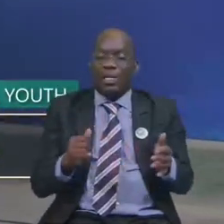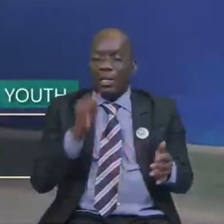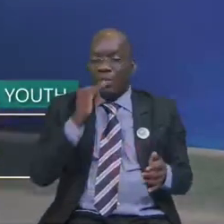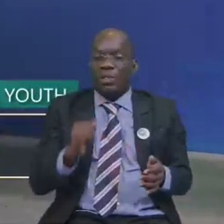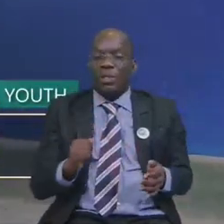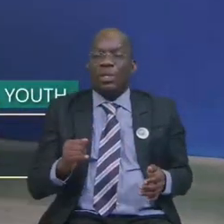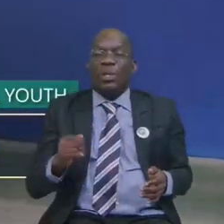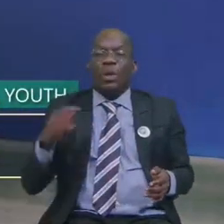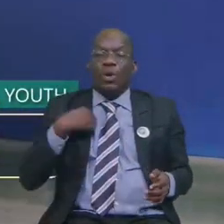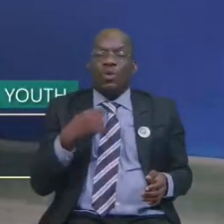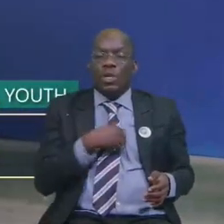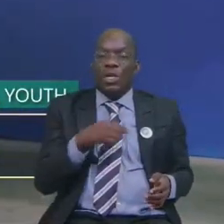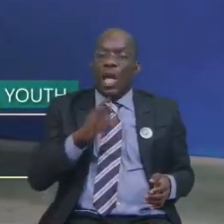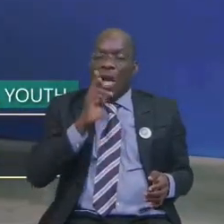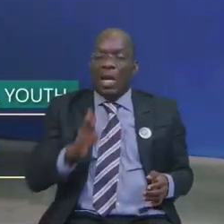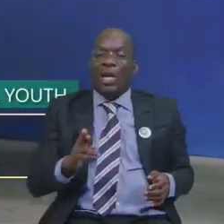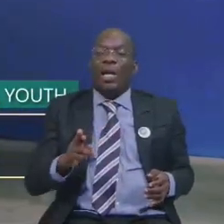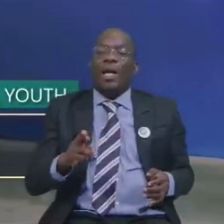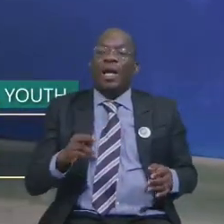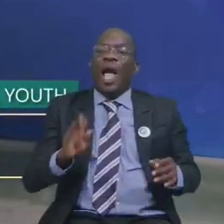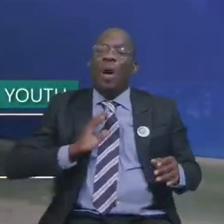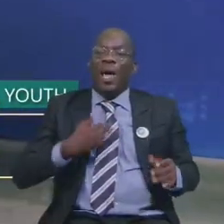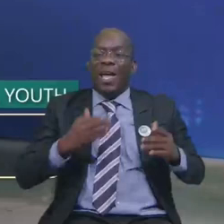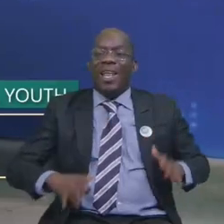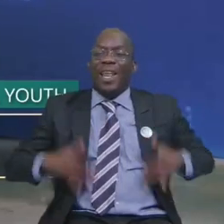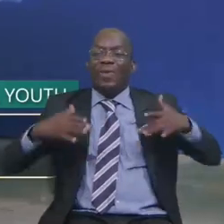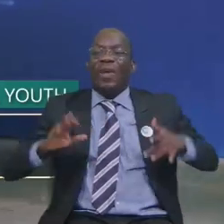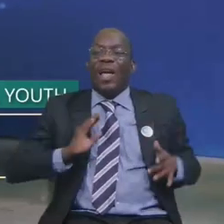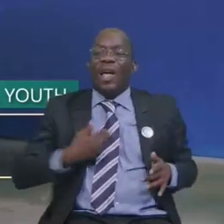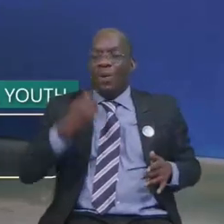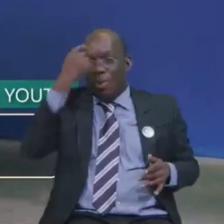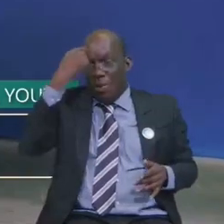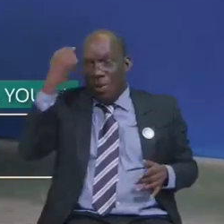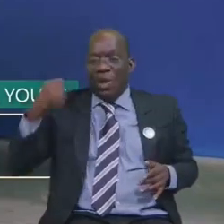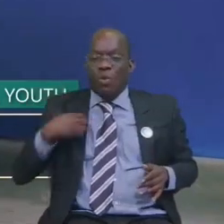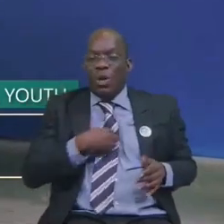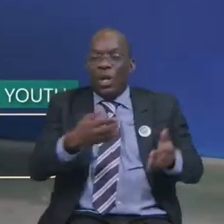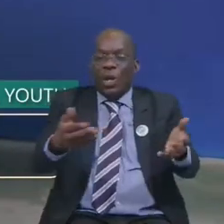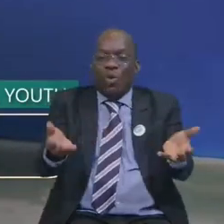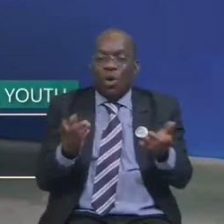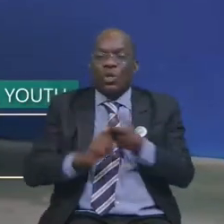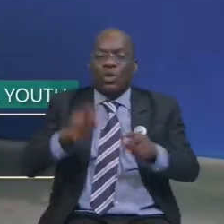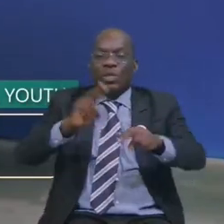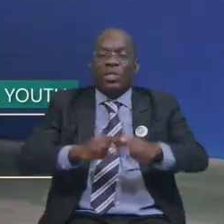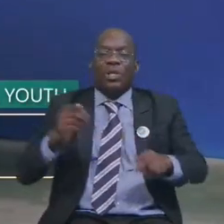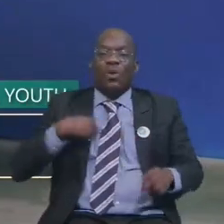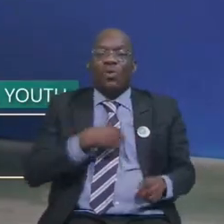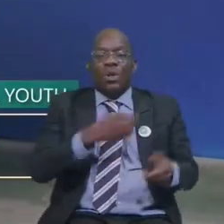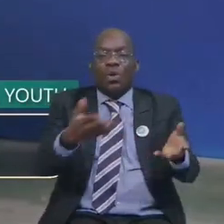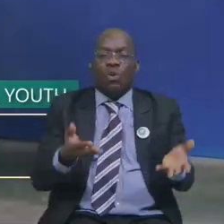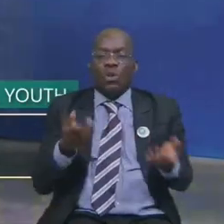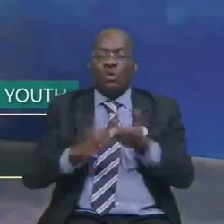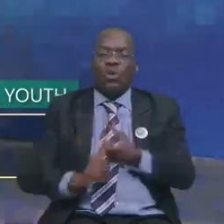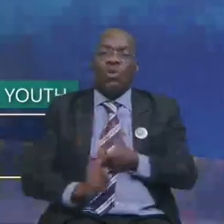c'est notre vie et c'est comme si nous aimons nous asseoir nous aimons et aller sur internet